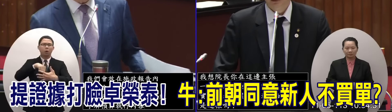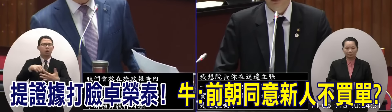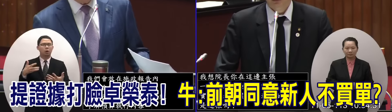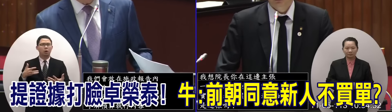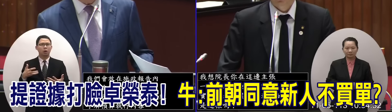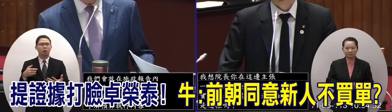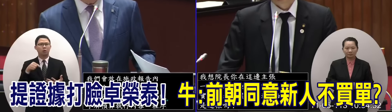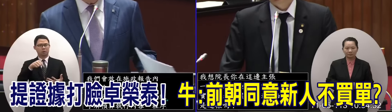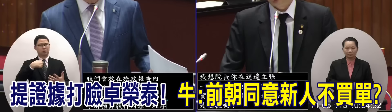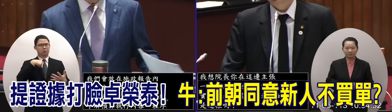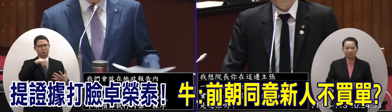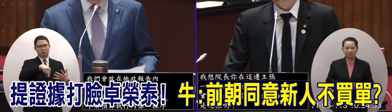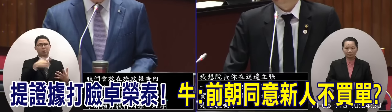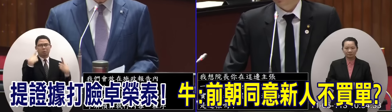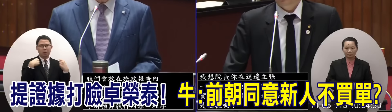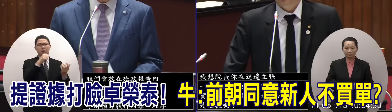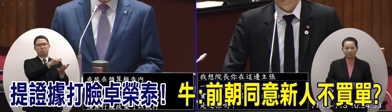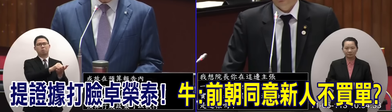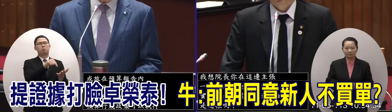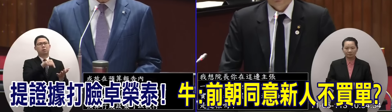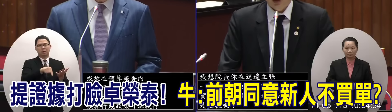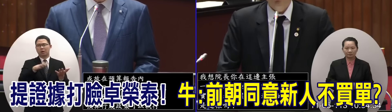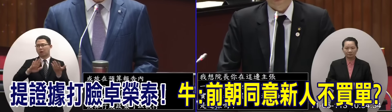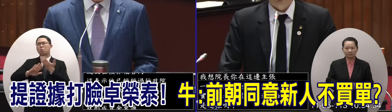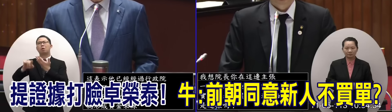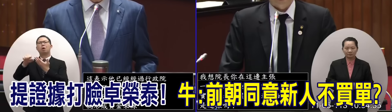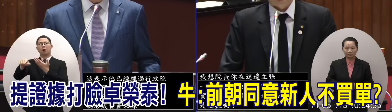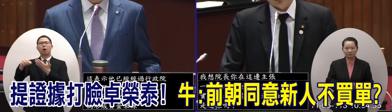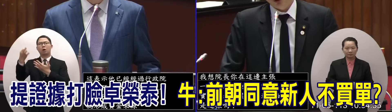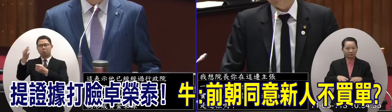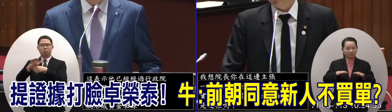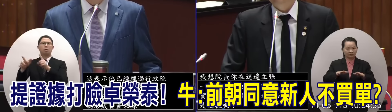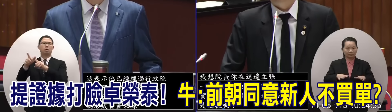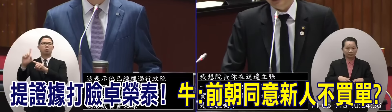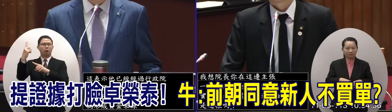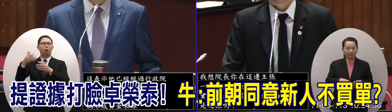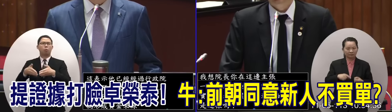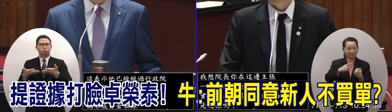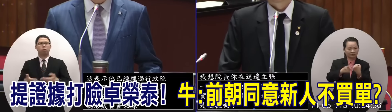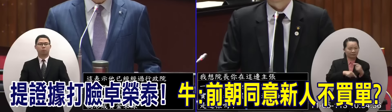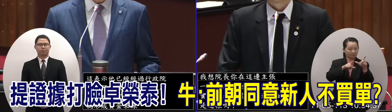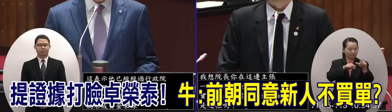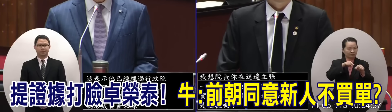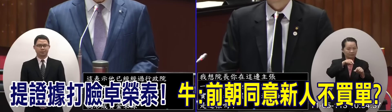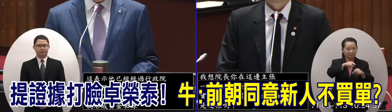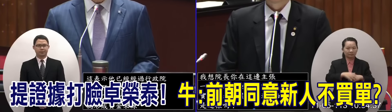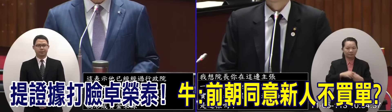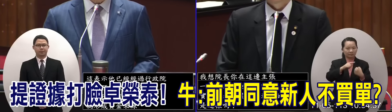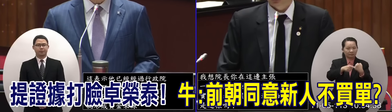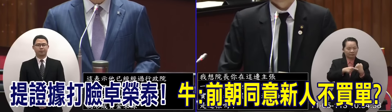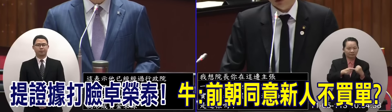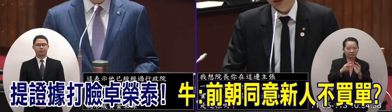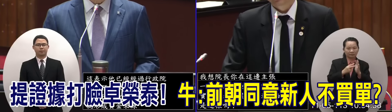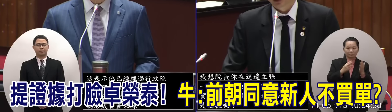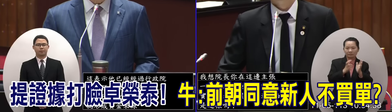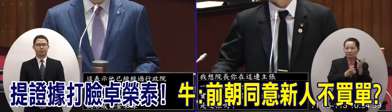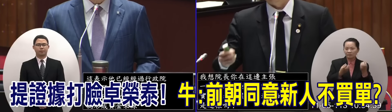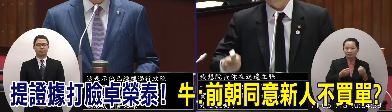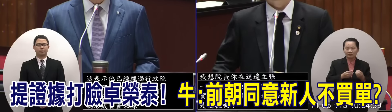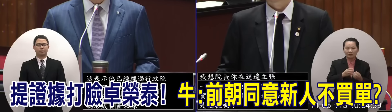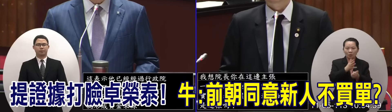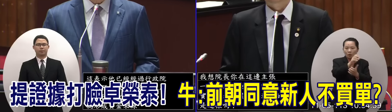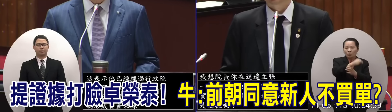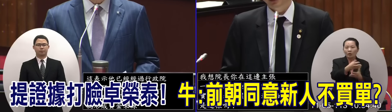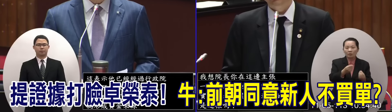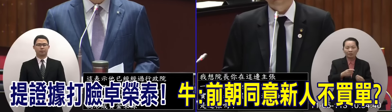整个施政报告之外的， 所以 那就必须有资金来源。 到目前为止哦，从旧法论法的角度，对不对？其实法律没有明定一定要你同意，导致我想